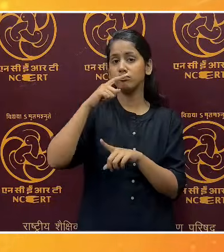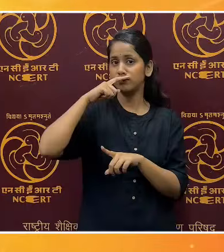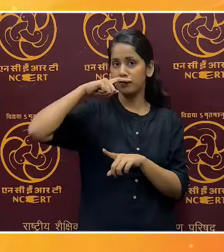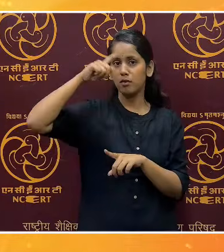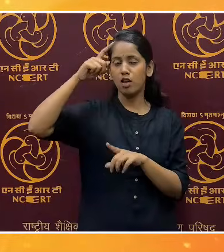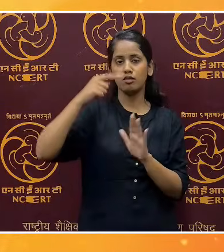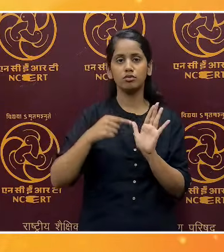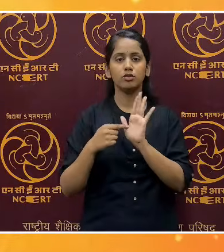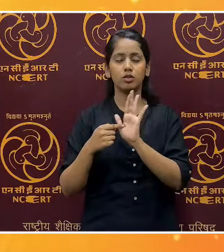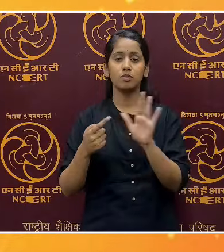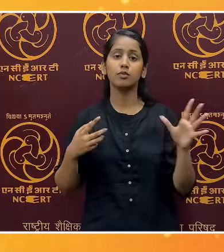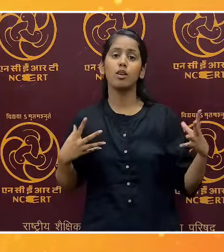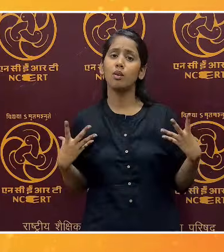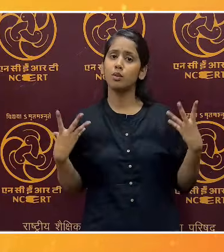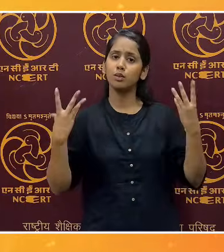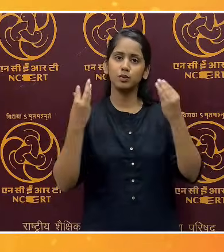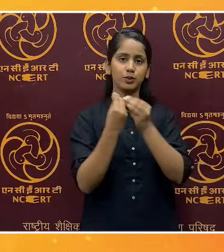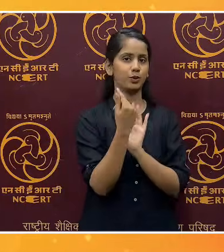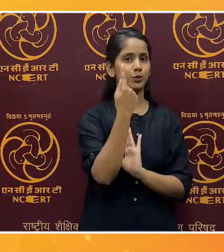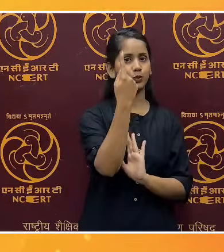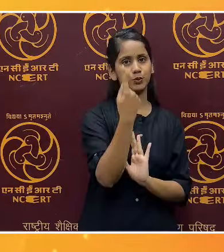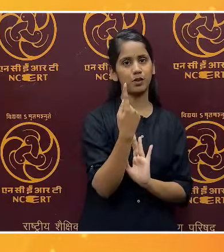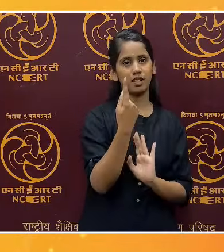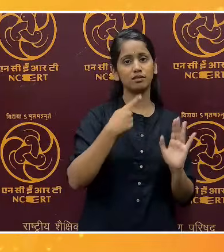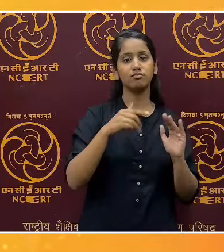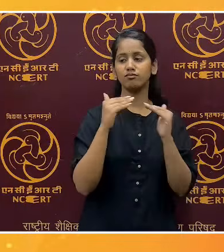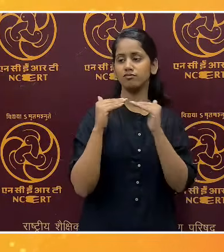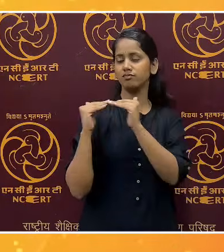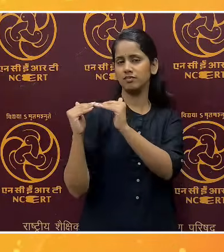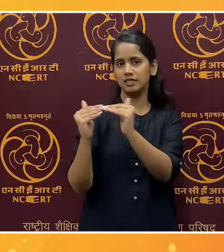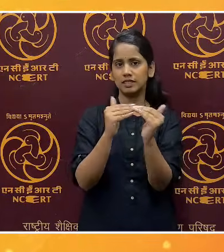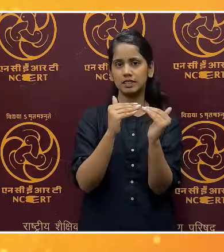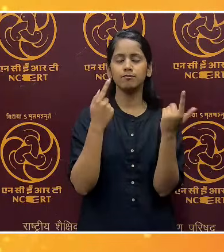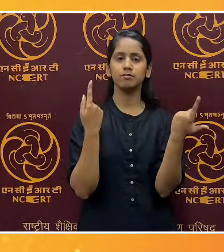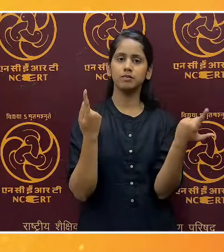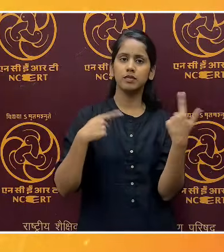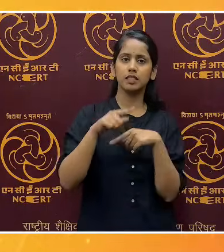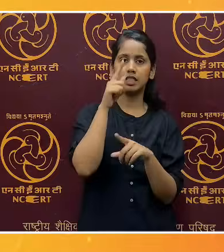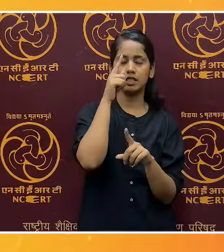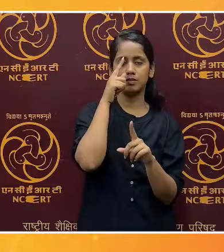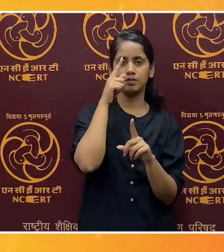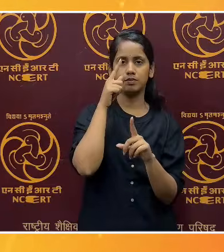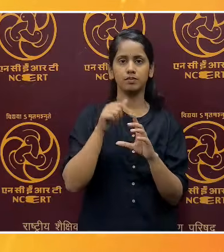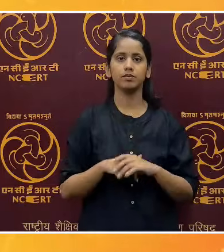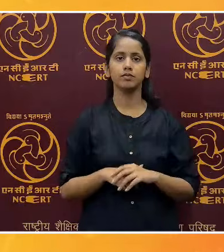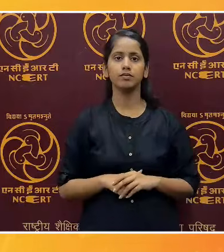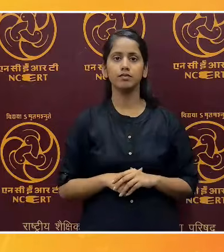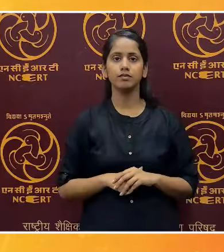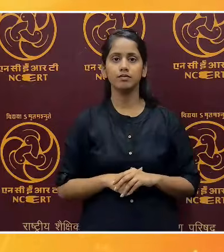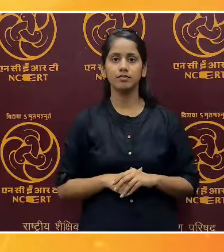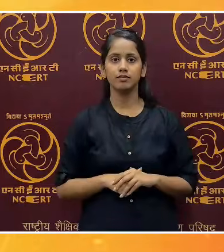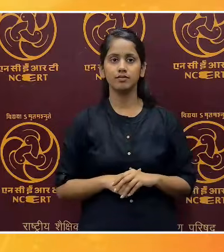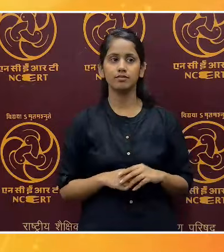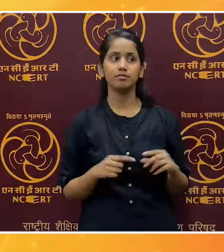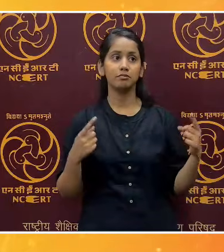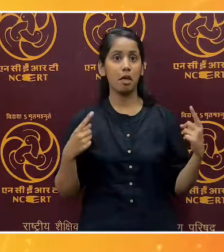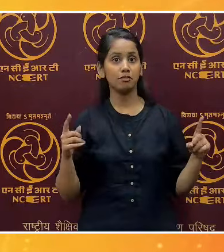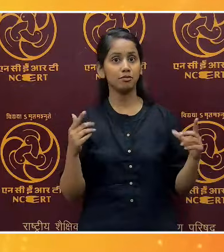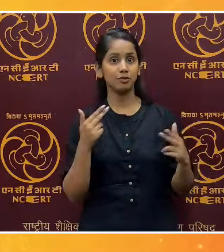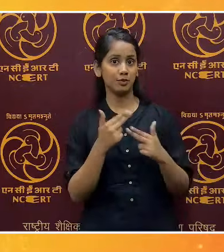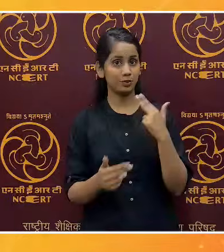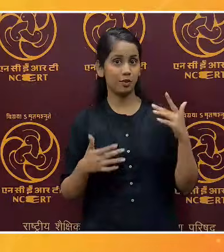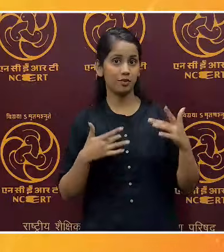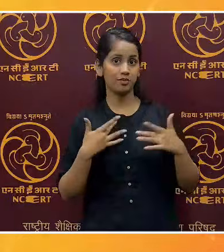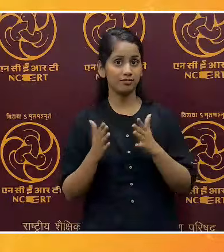करना। हम सब एकता के साथ इस लक्ष्य के लिए। Right, very interesting. So